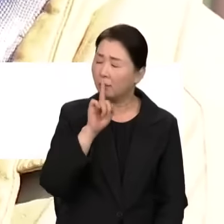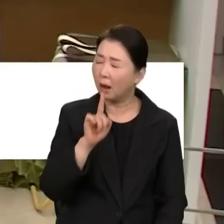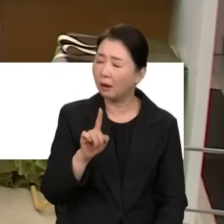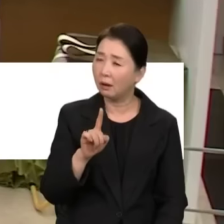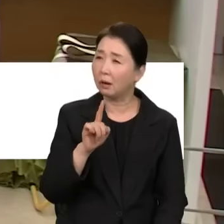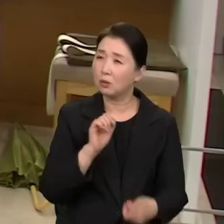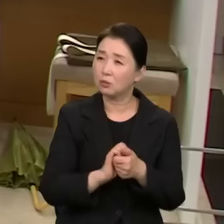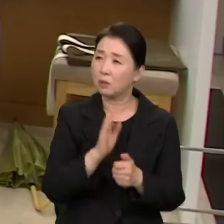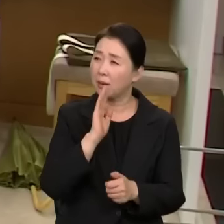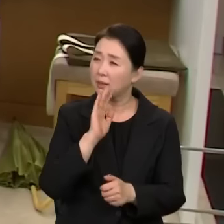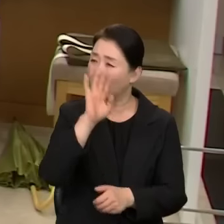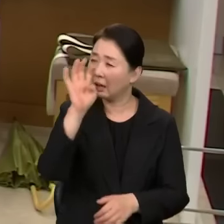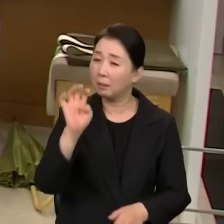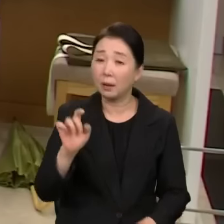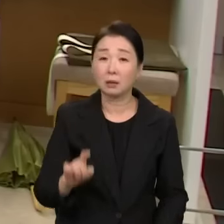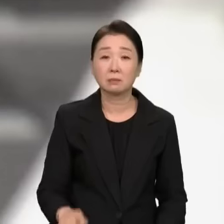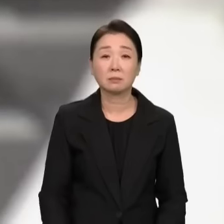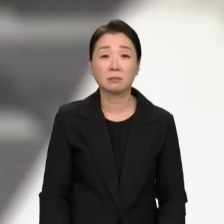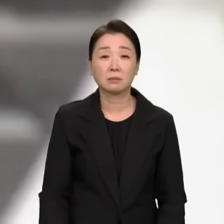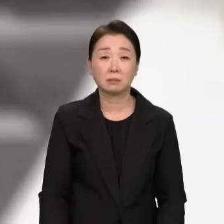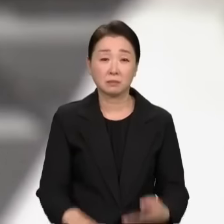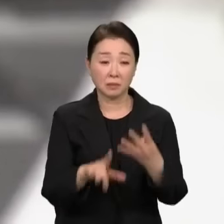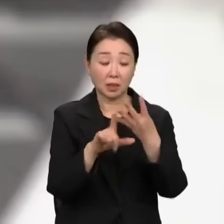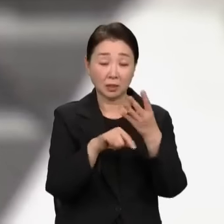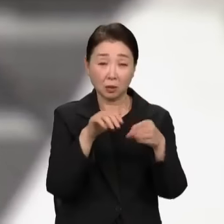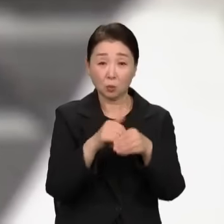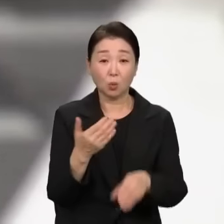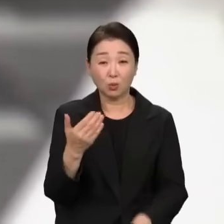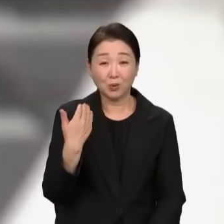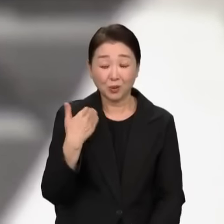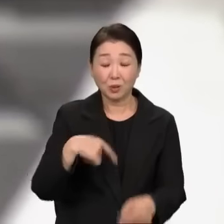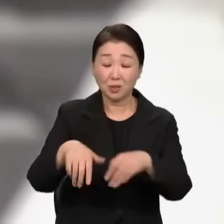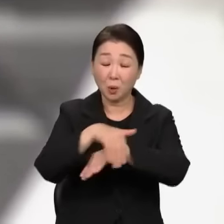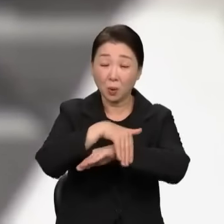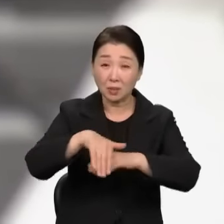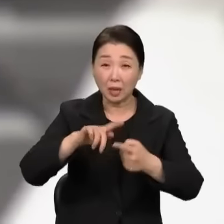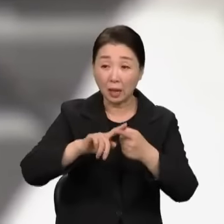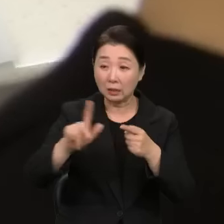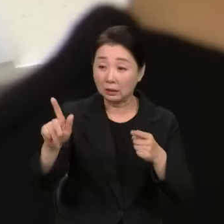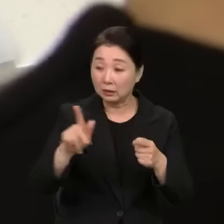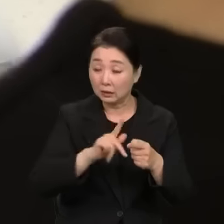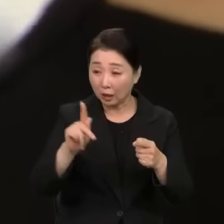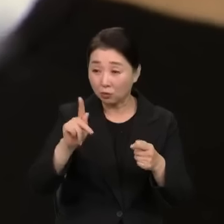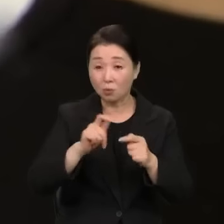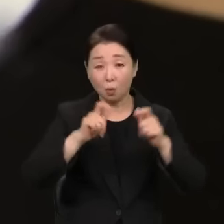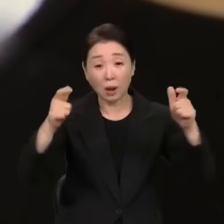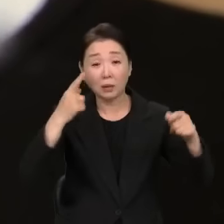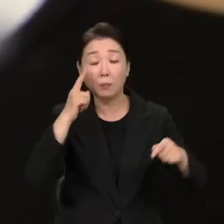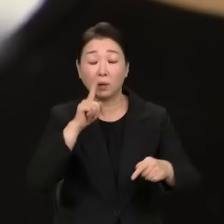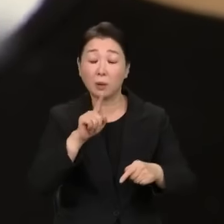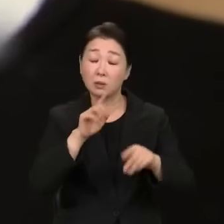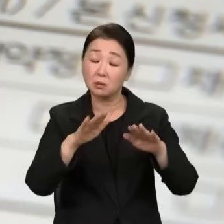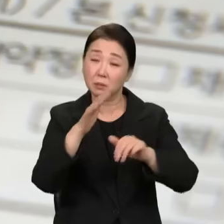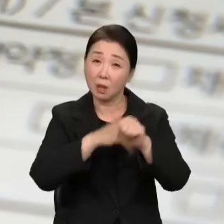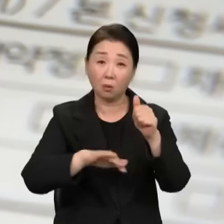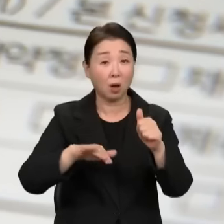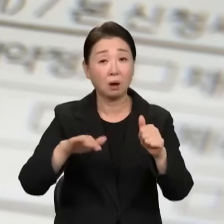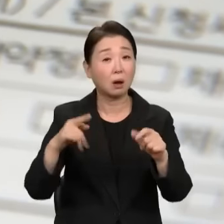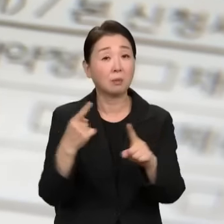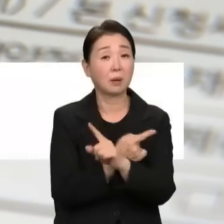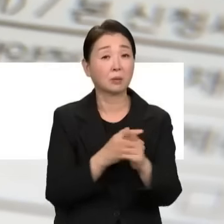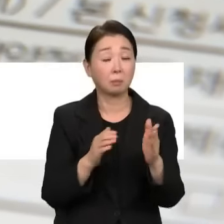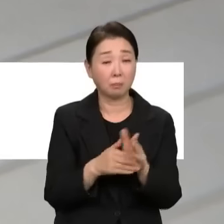건지 올해 4월 총선 전만에도 정책 대출을 하자던 분위기가 바뀐 겁니다